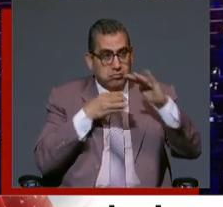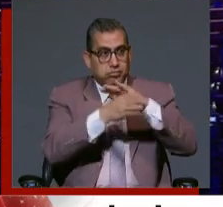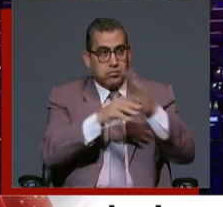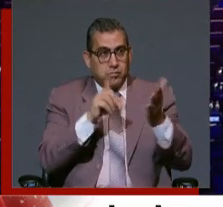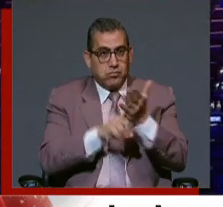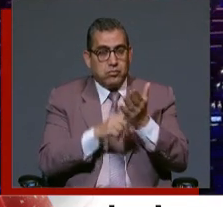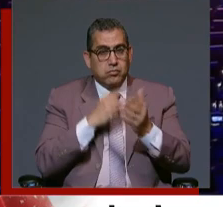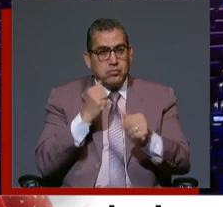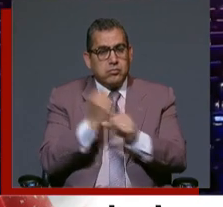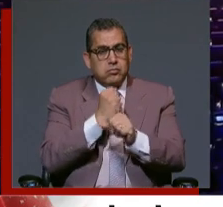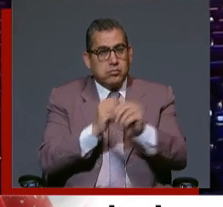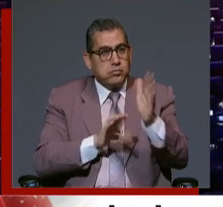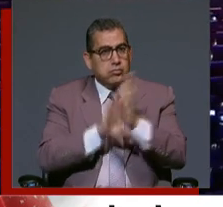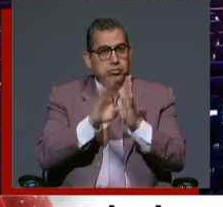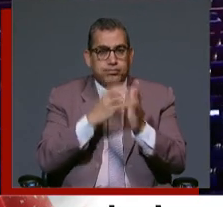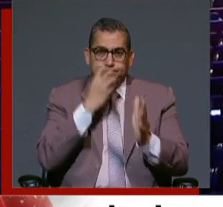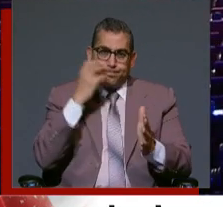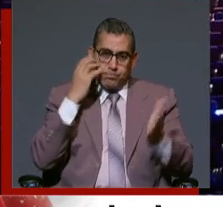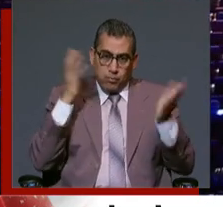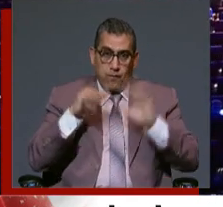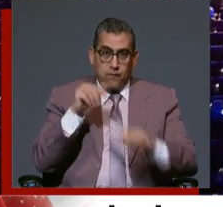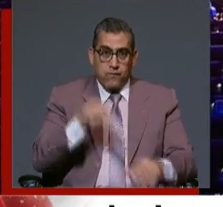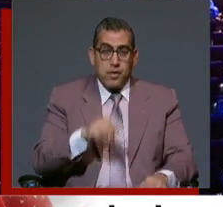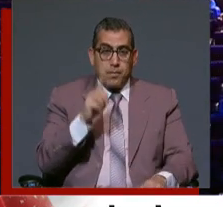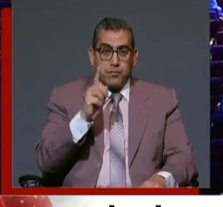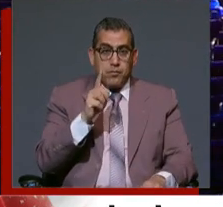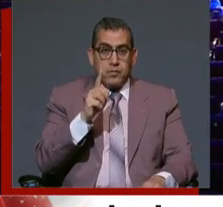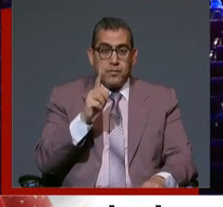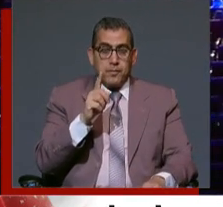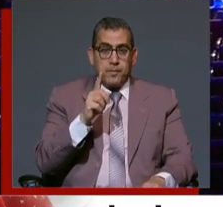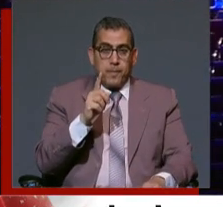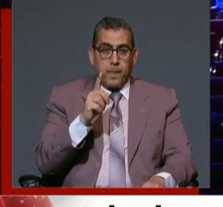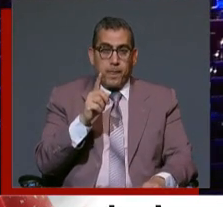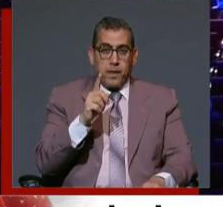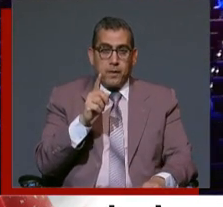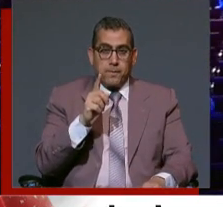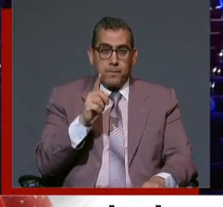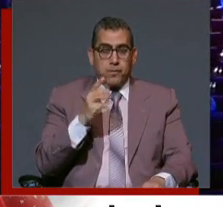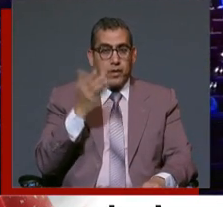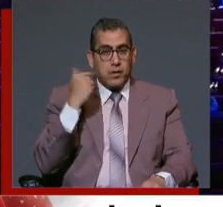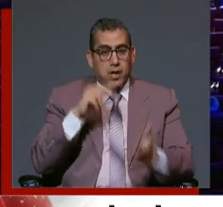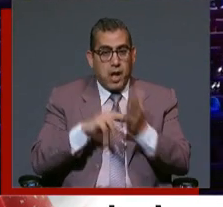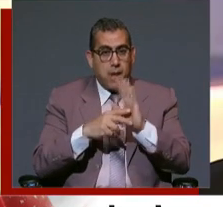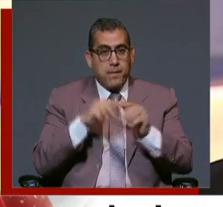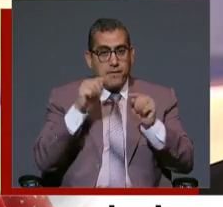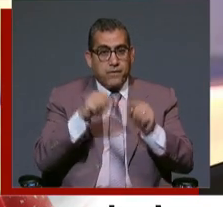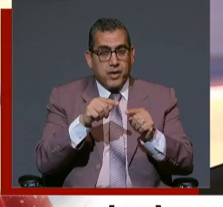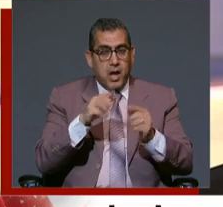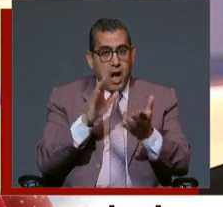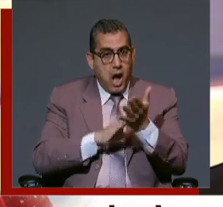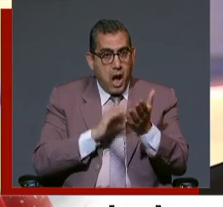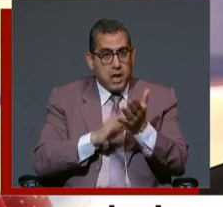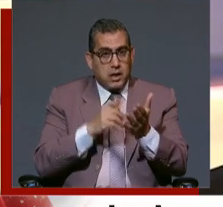تنمية ضخمة جدا، وما كانش عندها ما يتعلق بخطر